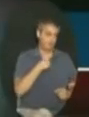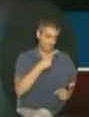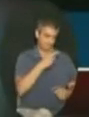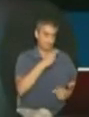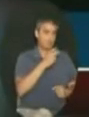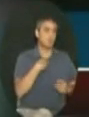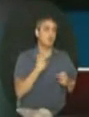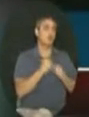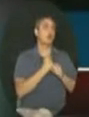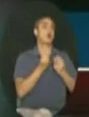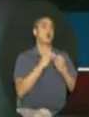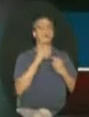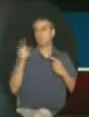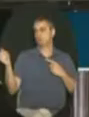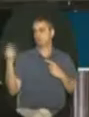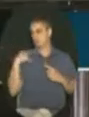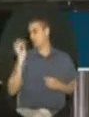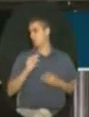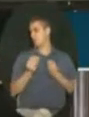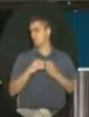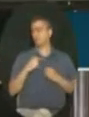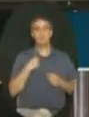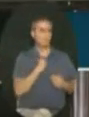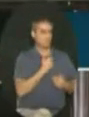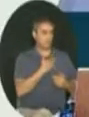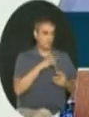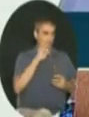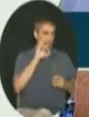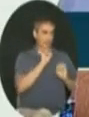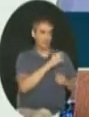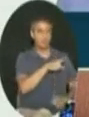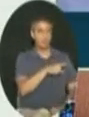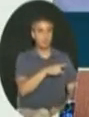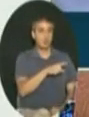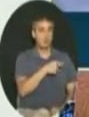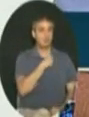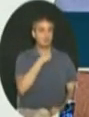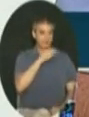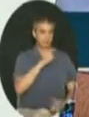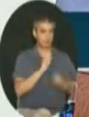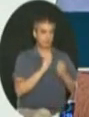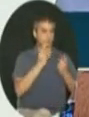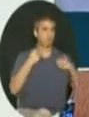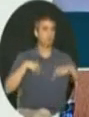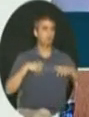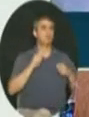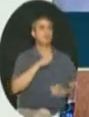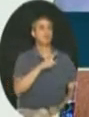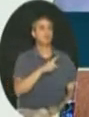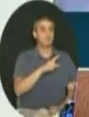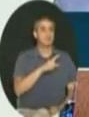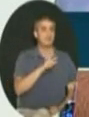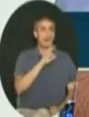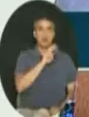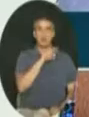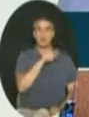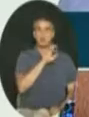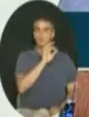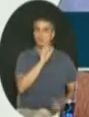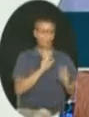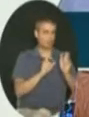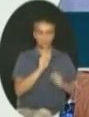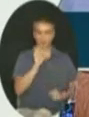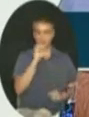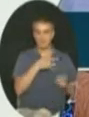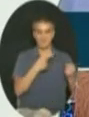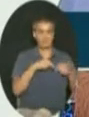צריך, זה אני, ואני רוצה לראות שחיליק, ואני רוצה לבקש מחיליק לתמוך בזה. אני פה צריך לשבת עם יושב ראש הכנסת. על העניין הזה שאנשים